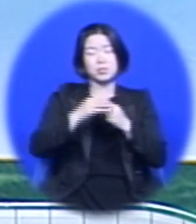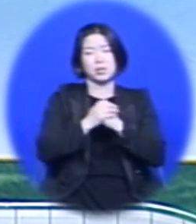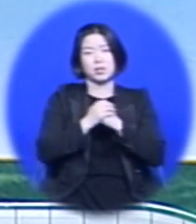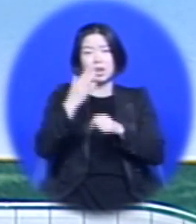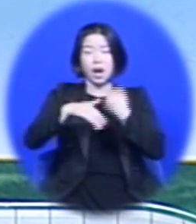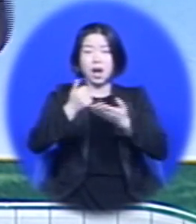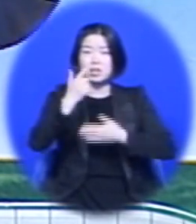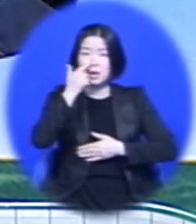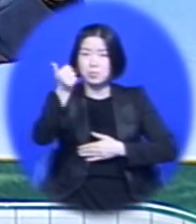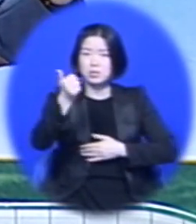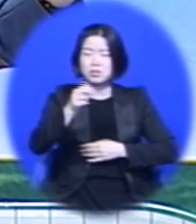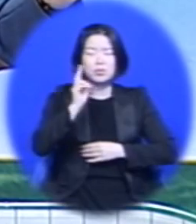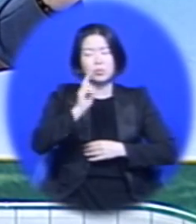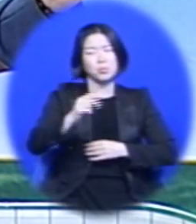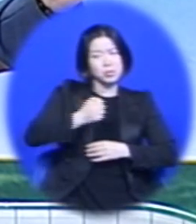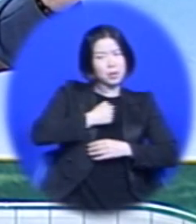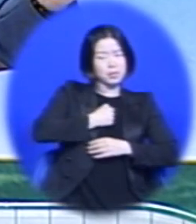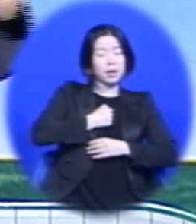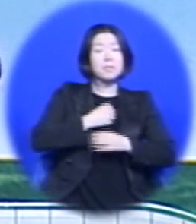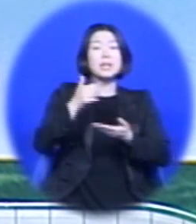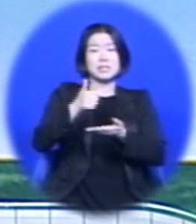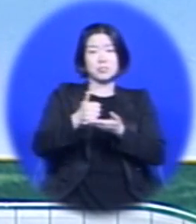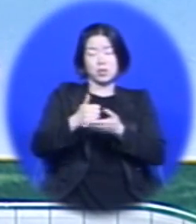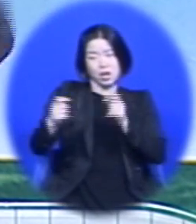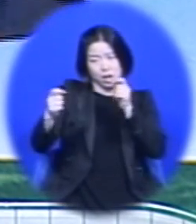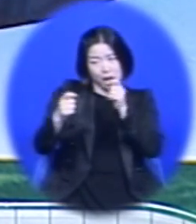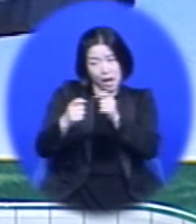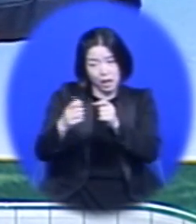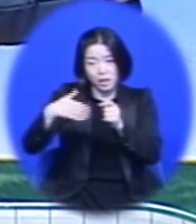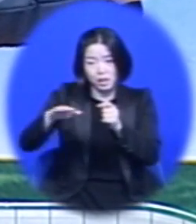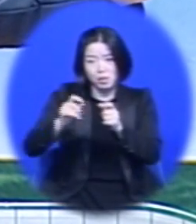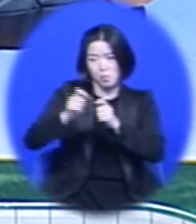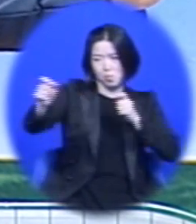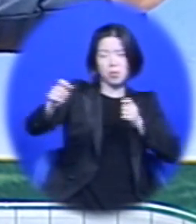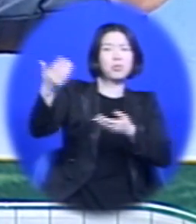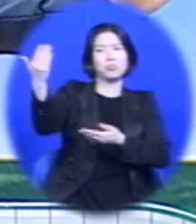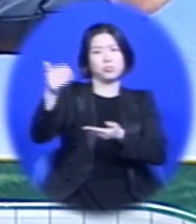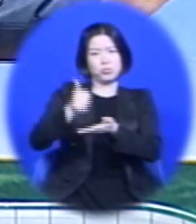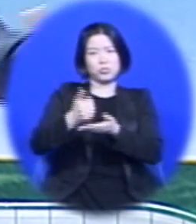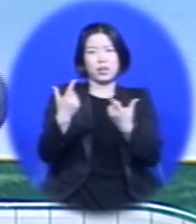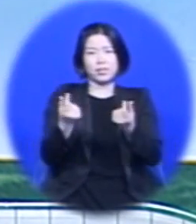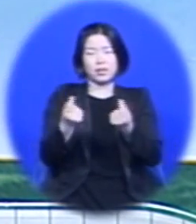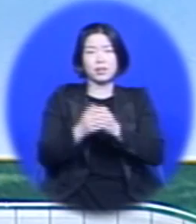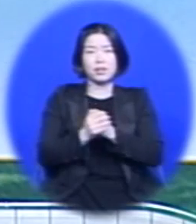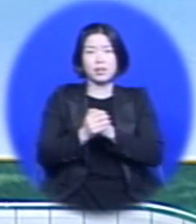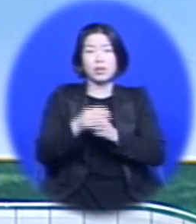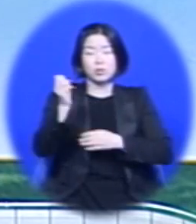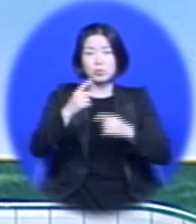나에게 있어서 너무 갑갑하신 분이에요. 가까이 하기에는 너무 먼 당신이에요.